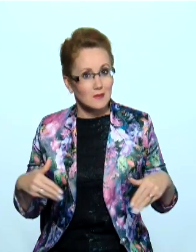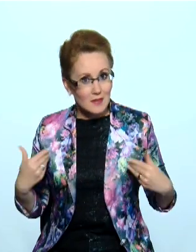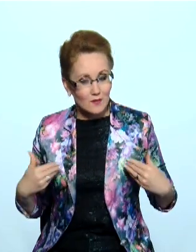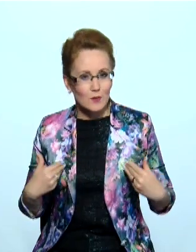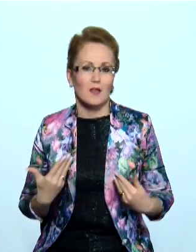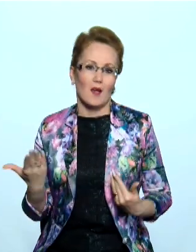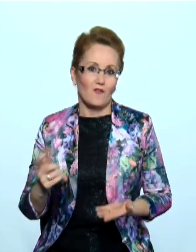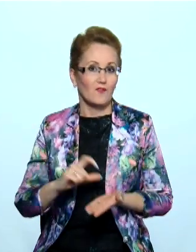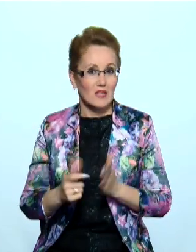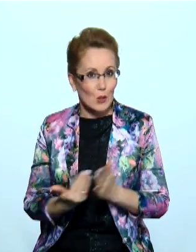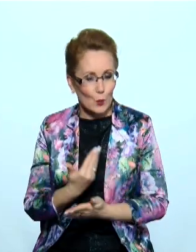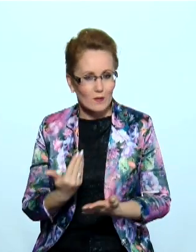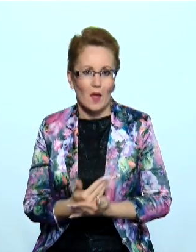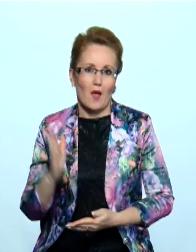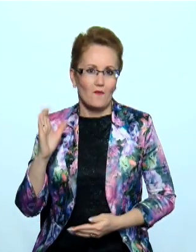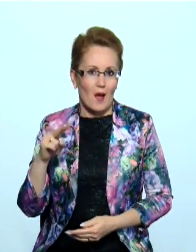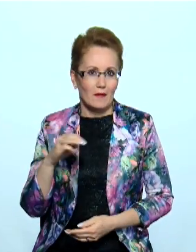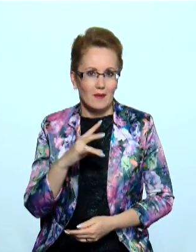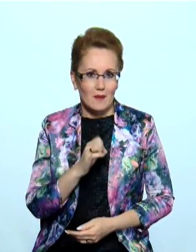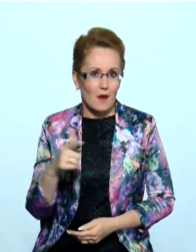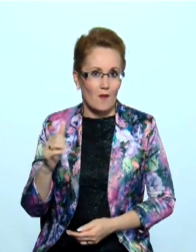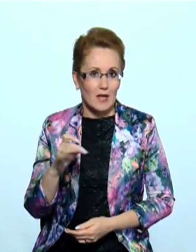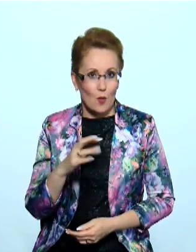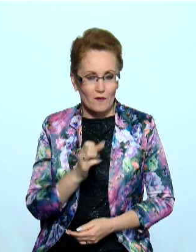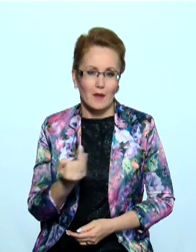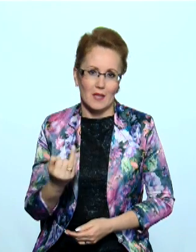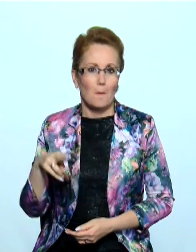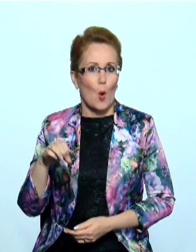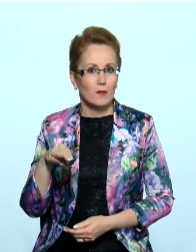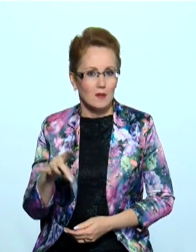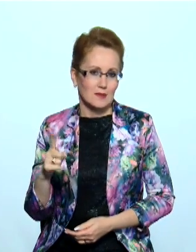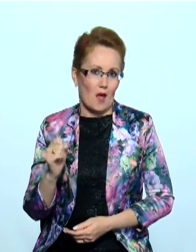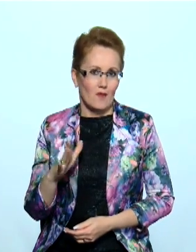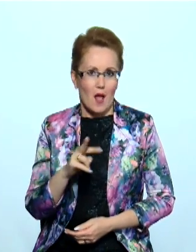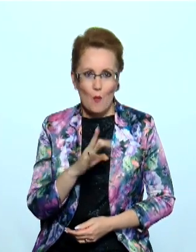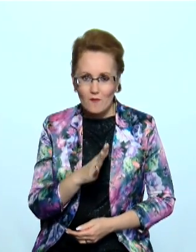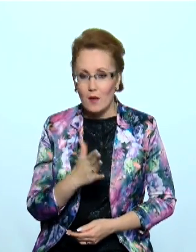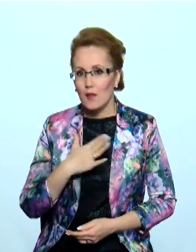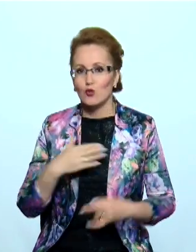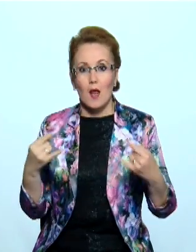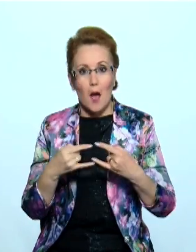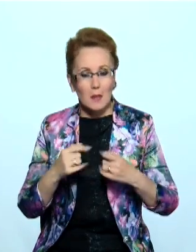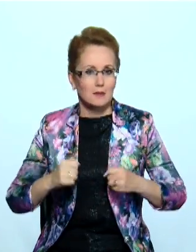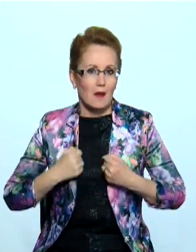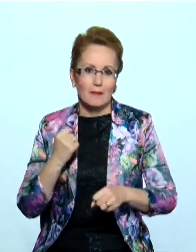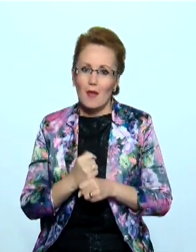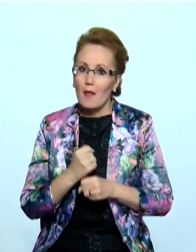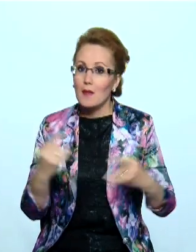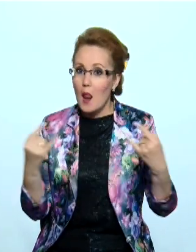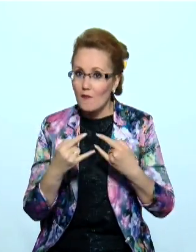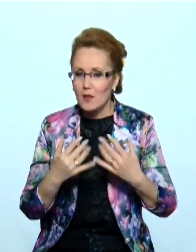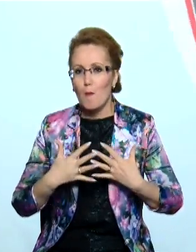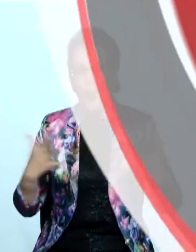Здравствуйте, в студии Валентина Гаврилова и я, Петр Завьялов. Вы знаете, что наша телекомпания старается делать телевидение